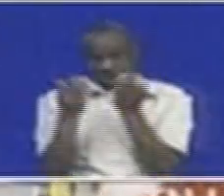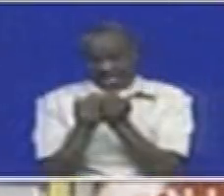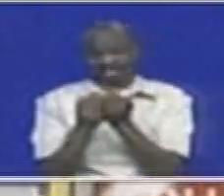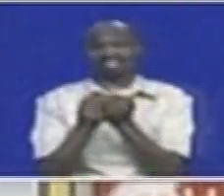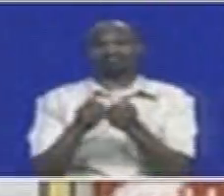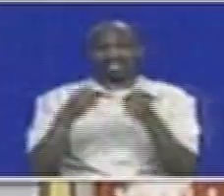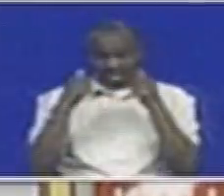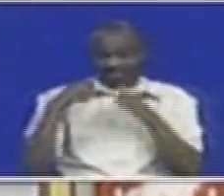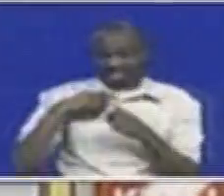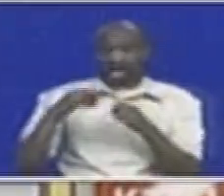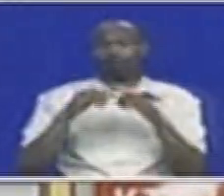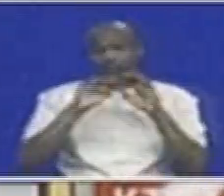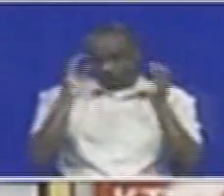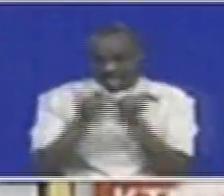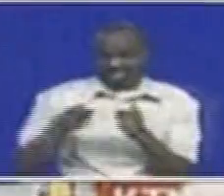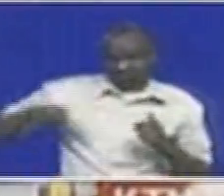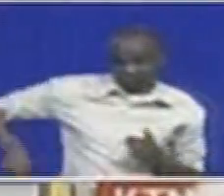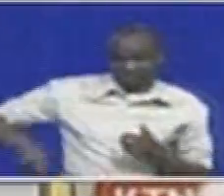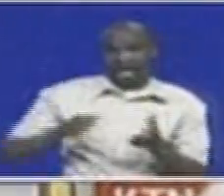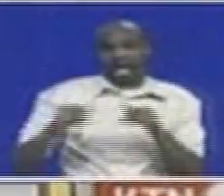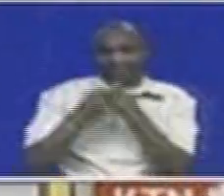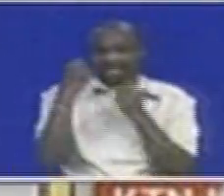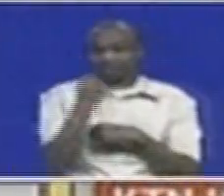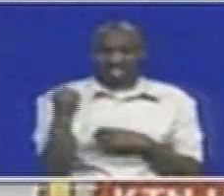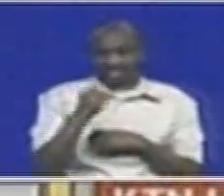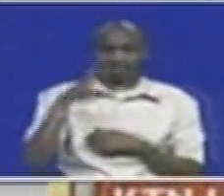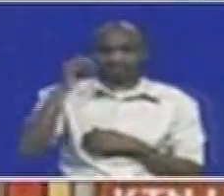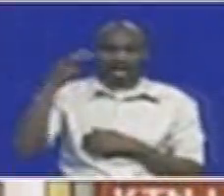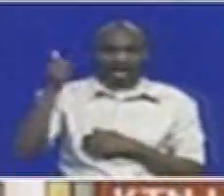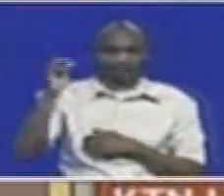kijiti yatafanyika mwezi Mei nchini Bahamas. Lynn Washira, KTN Michezo.